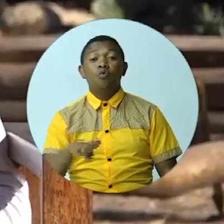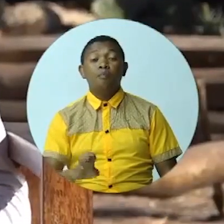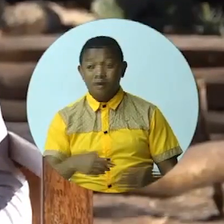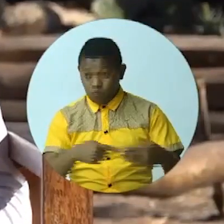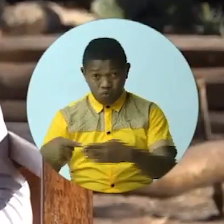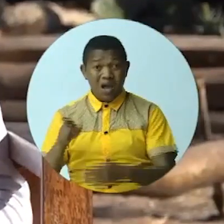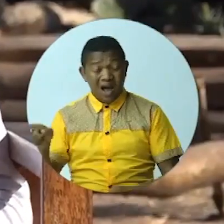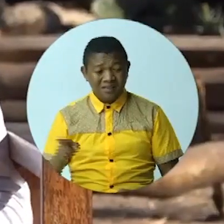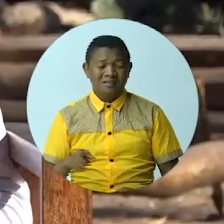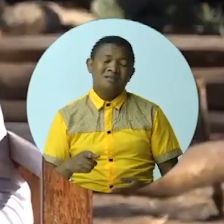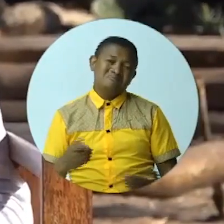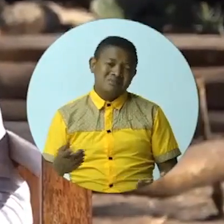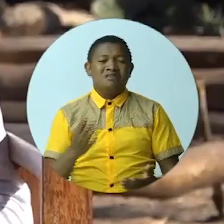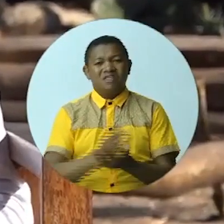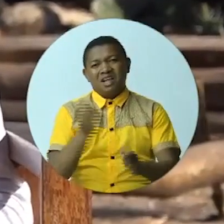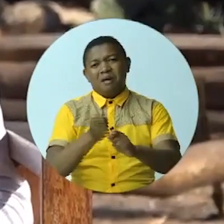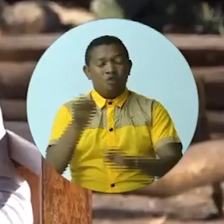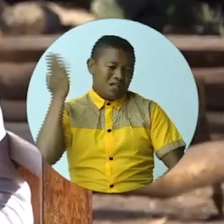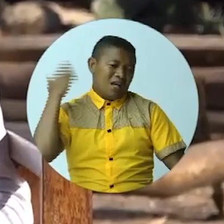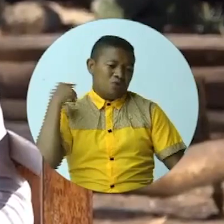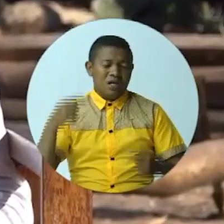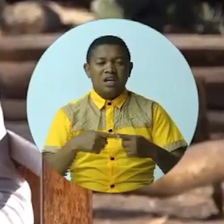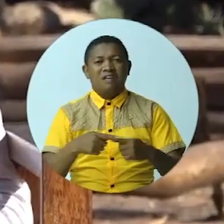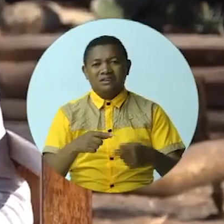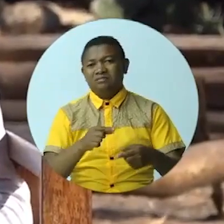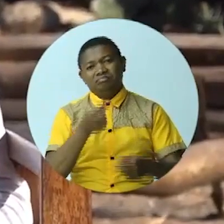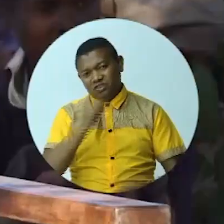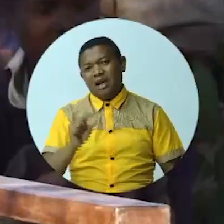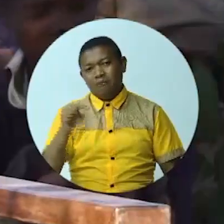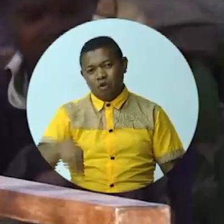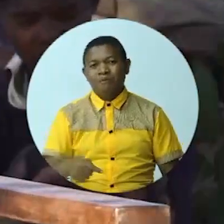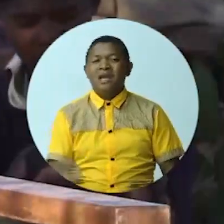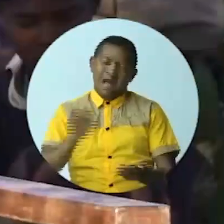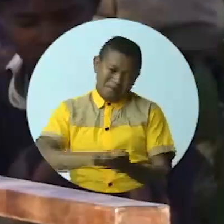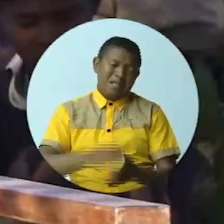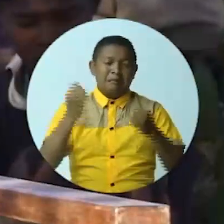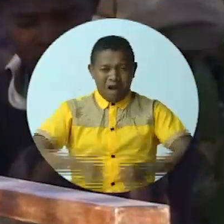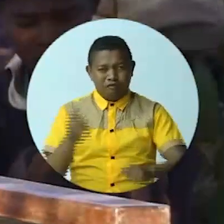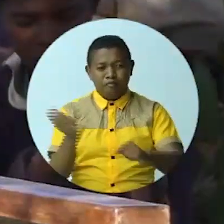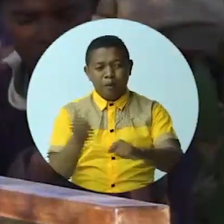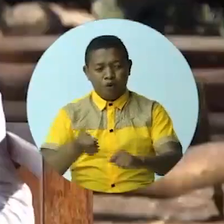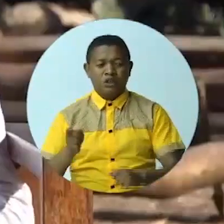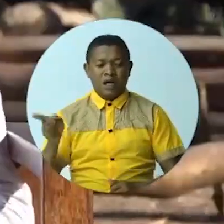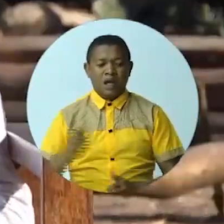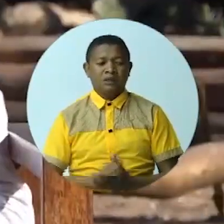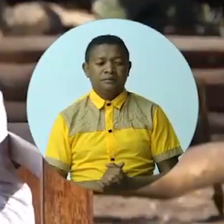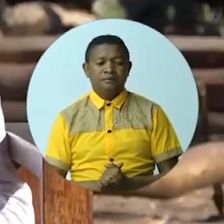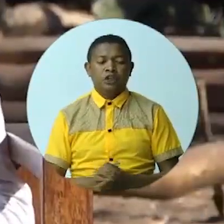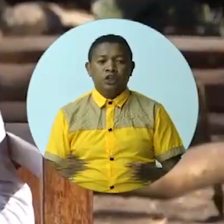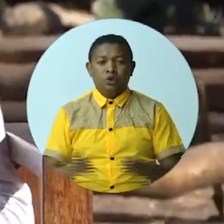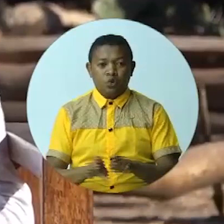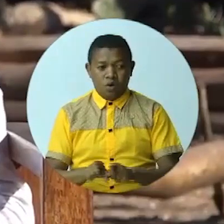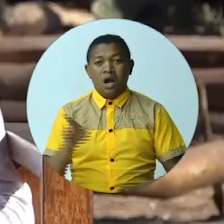nanamboatra ihany tsika fa tsy ampy zany zavatra rehetrarehetra zany fa amafisina sy atao manaka ka fintra ihany koa